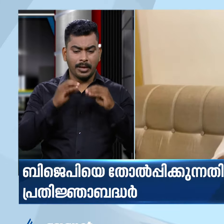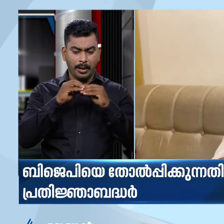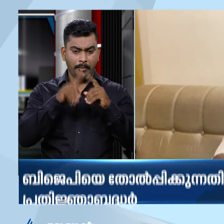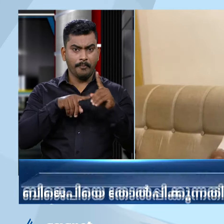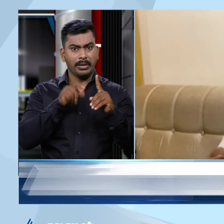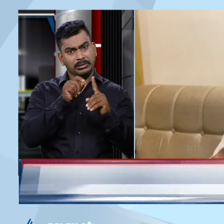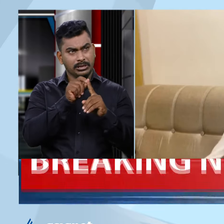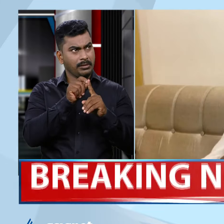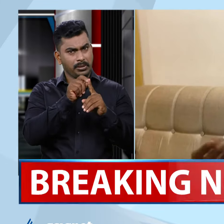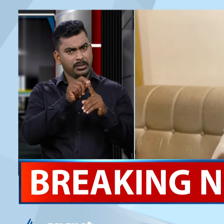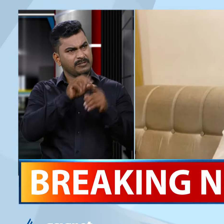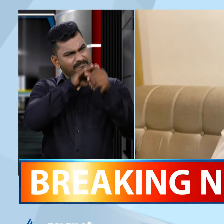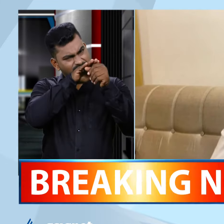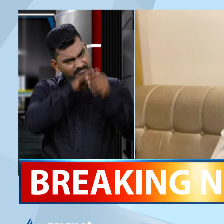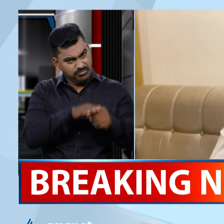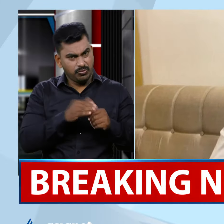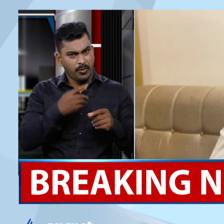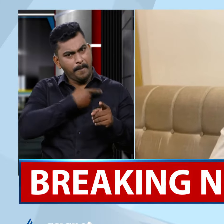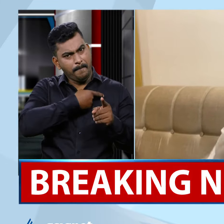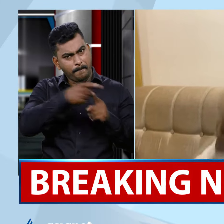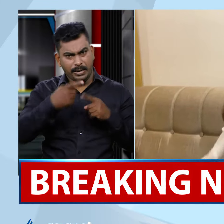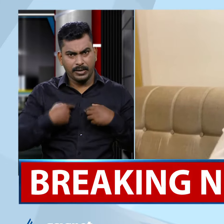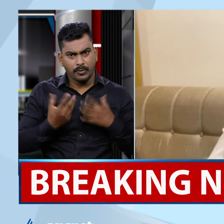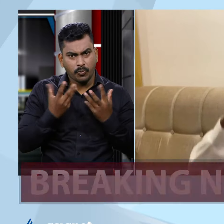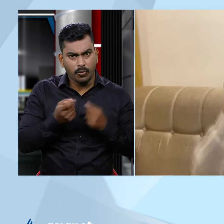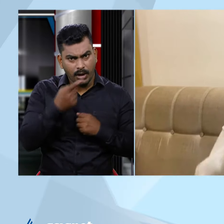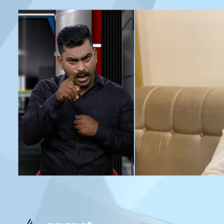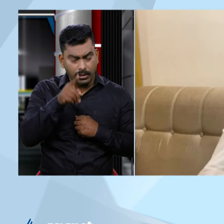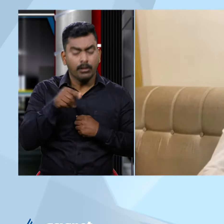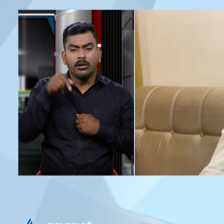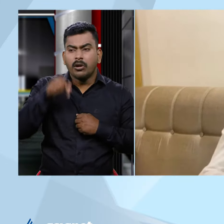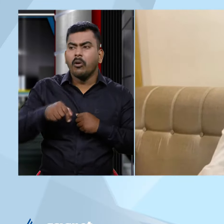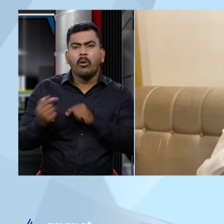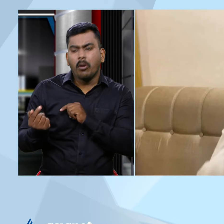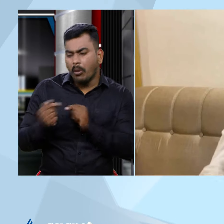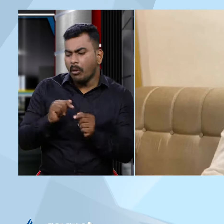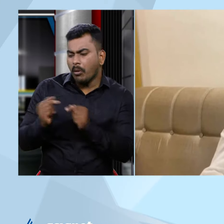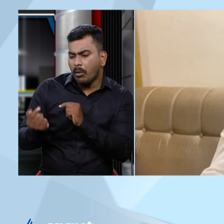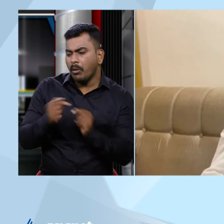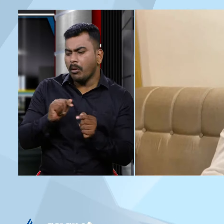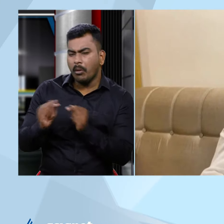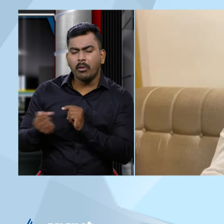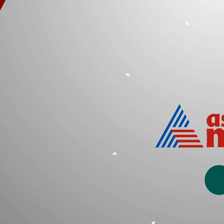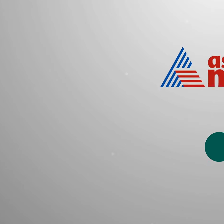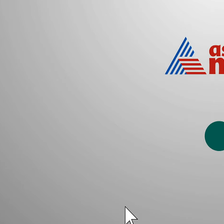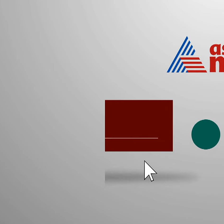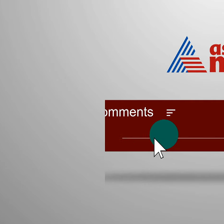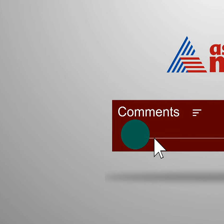frictions, contradictions, which should not be blown up out of proportion.